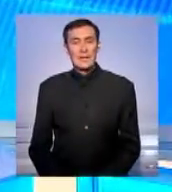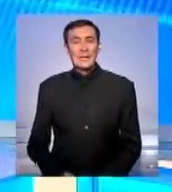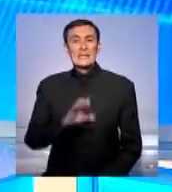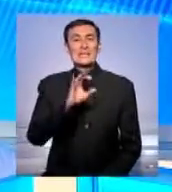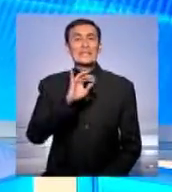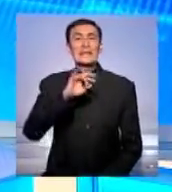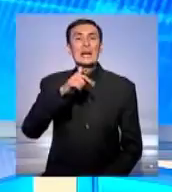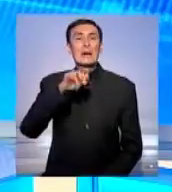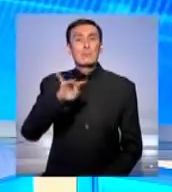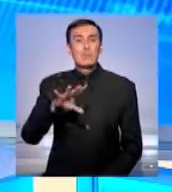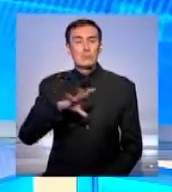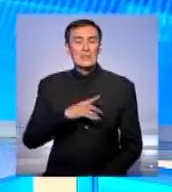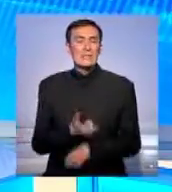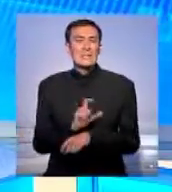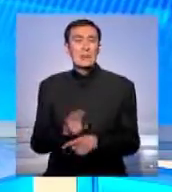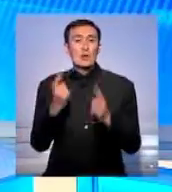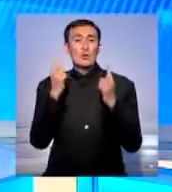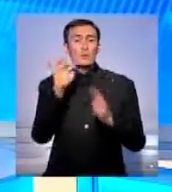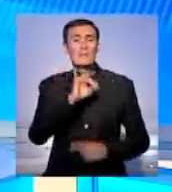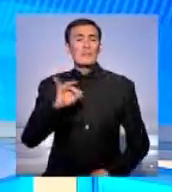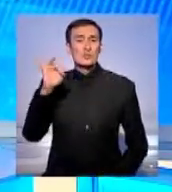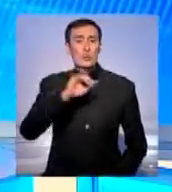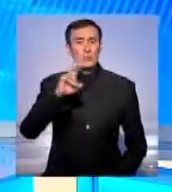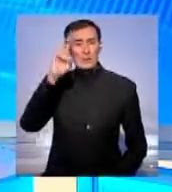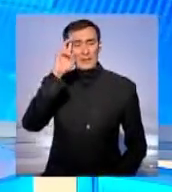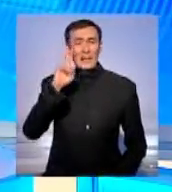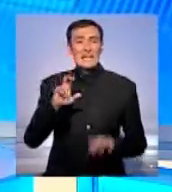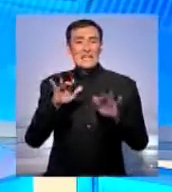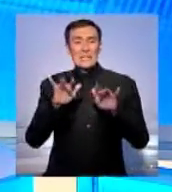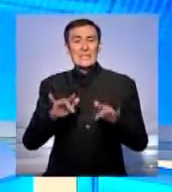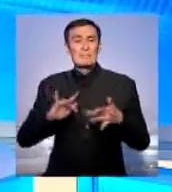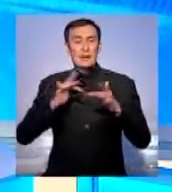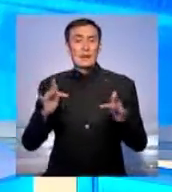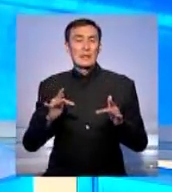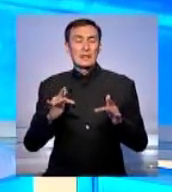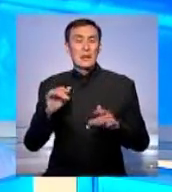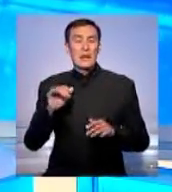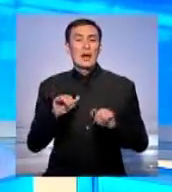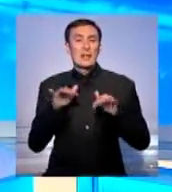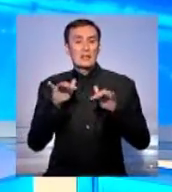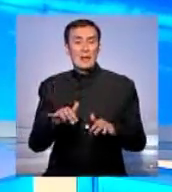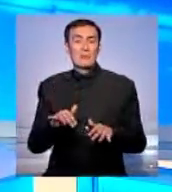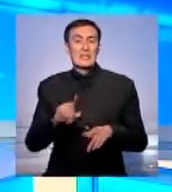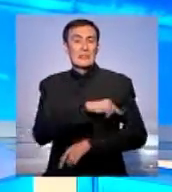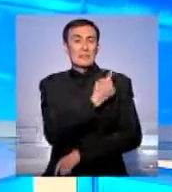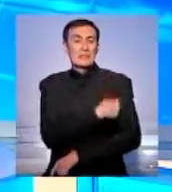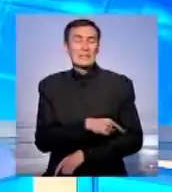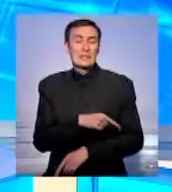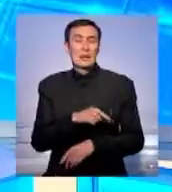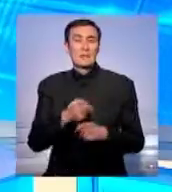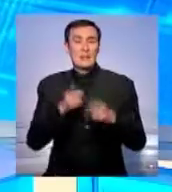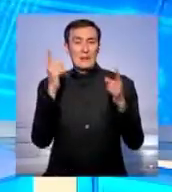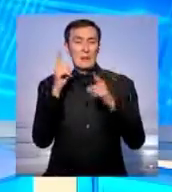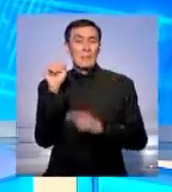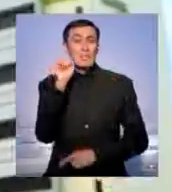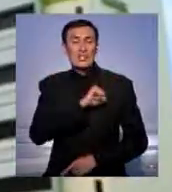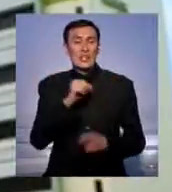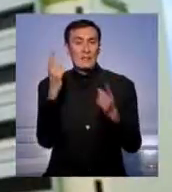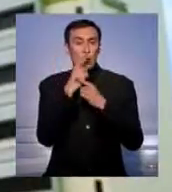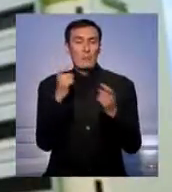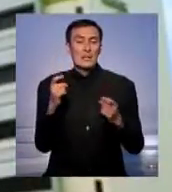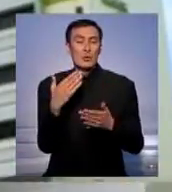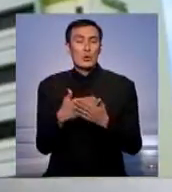В Сингапуре совершена самая крупная в истории страны кибератака на базу данных медицинских клиник. Похищена личная информация